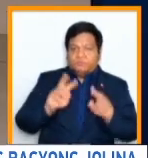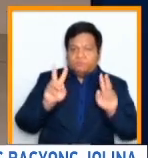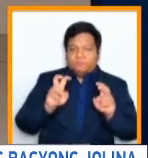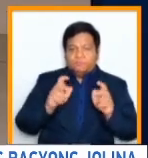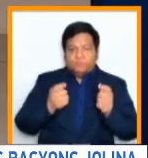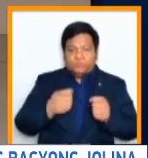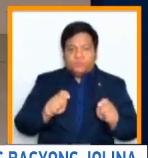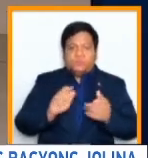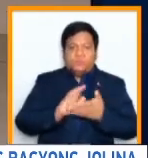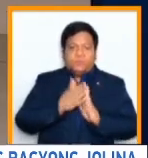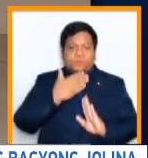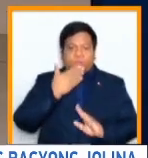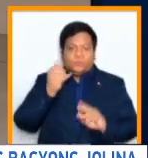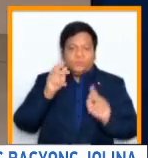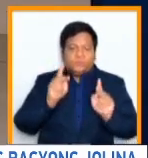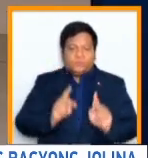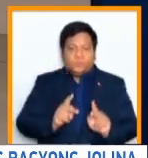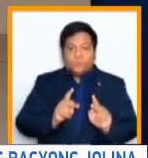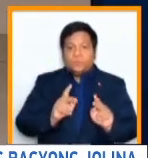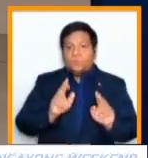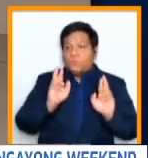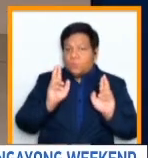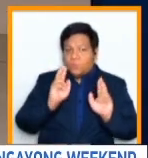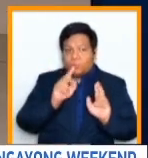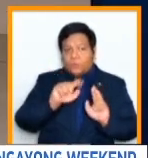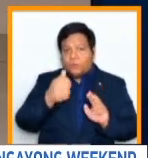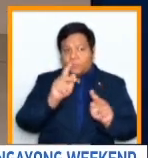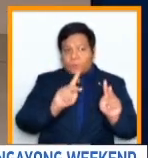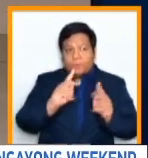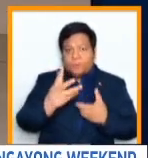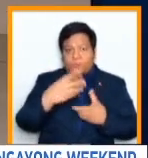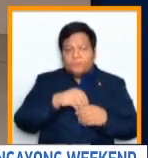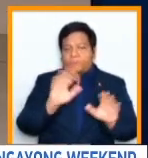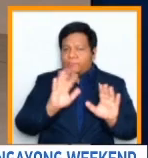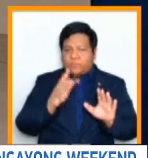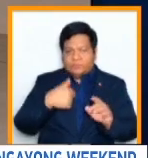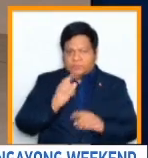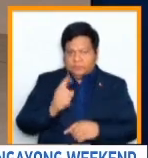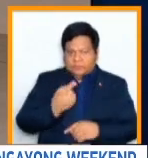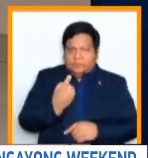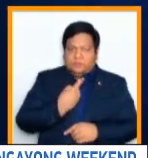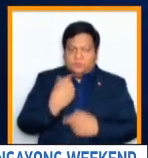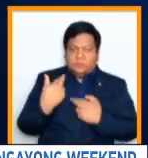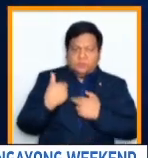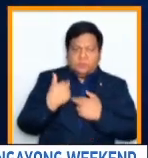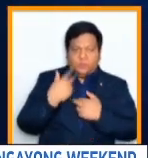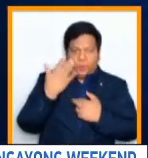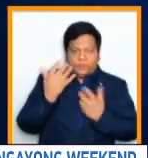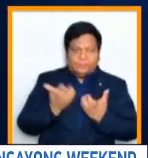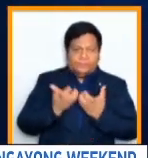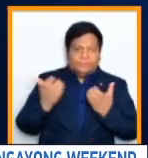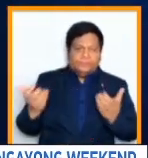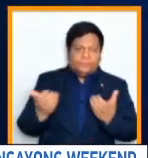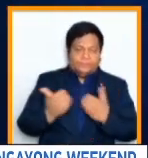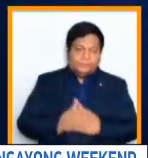tao. Huwag na raw sana idama ang ibang tao dahil siya lang daw ang tanging may kasalanan sa paghihiwalay nila ni LJ.